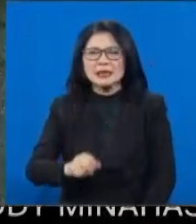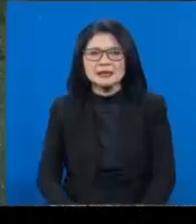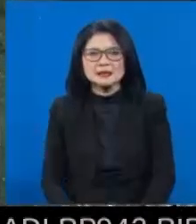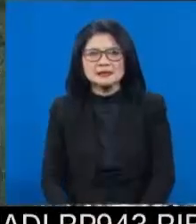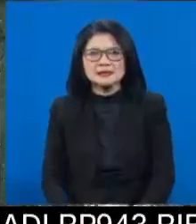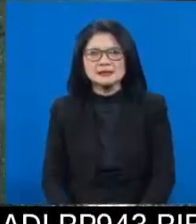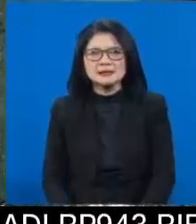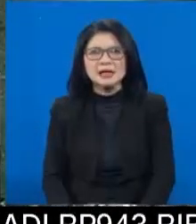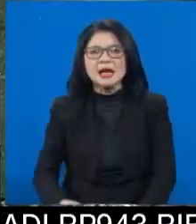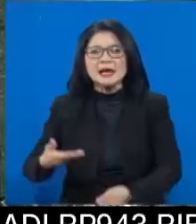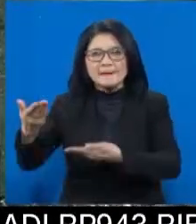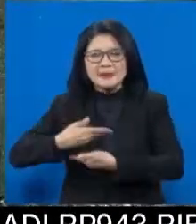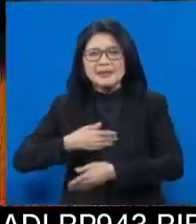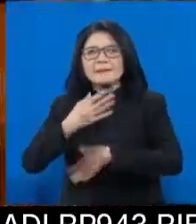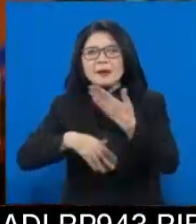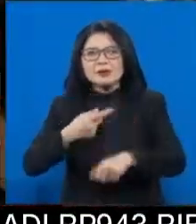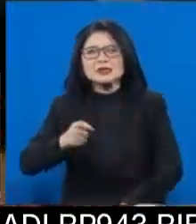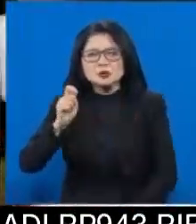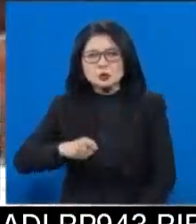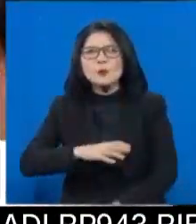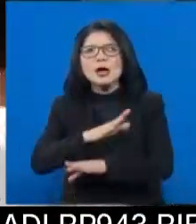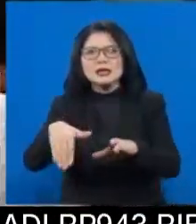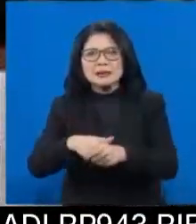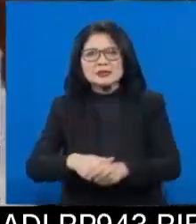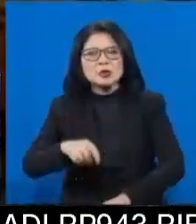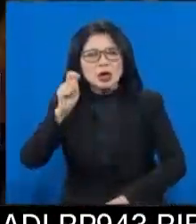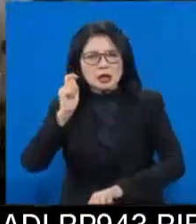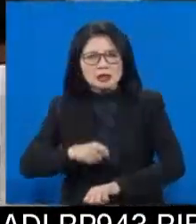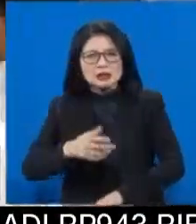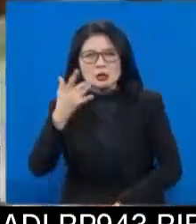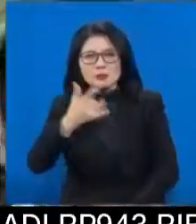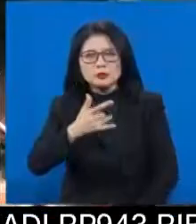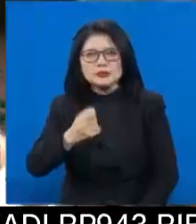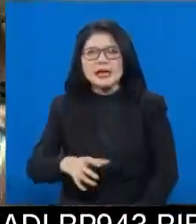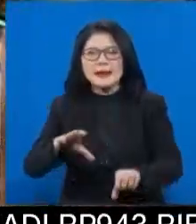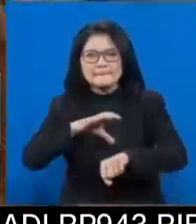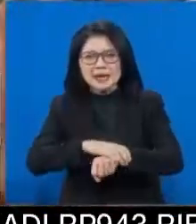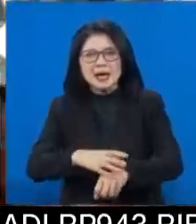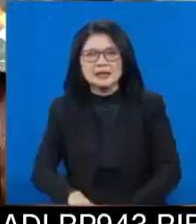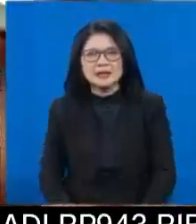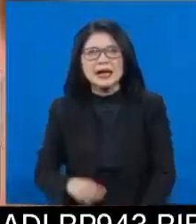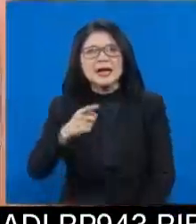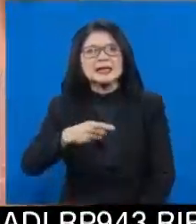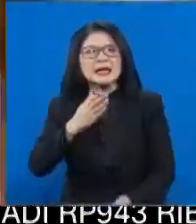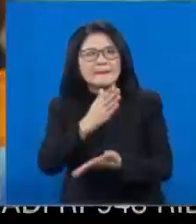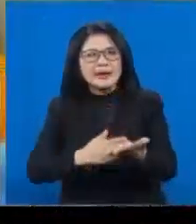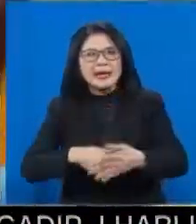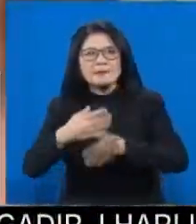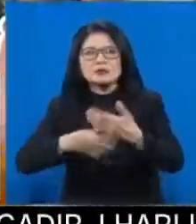kliennya menerima proses hukum yang berjalan, termasuk keputusan penyidik melakukan penahanan. Ini adalah bagian daripada proses